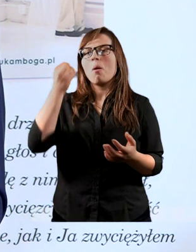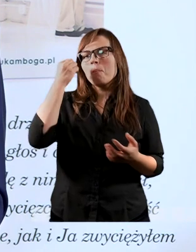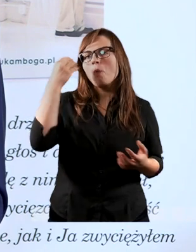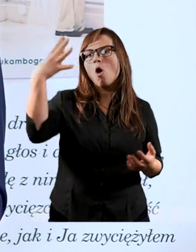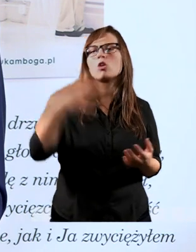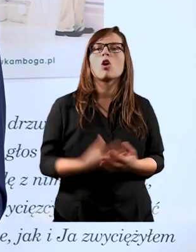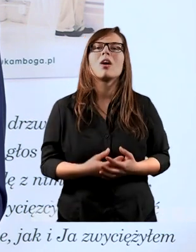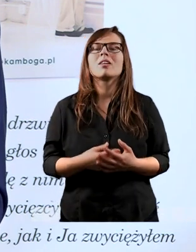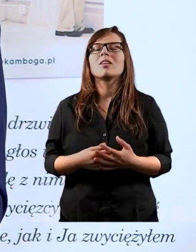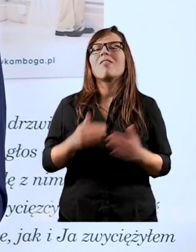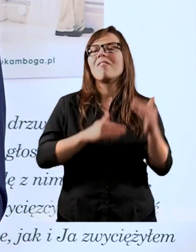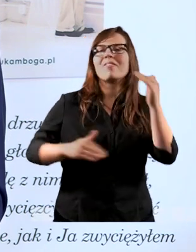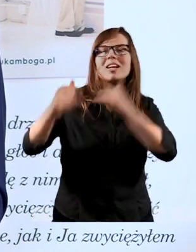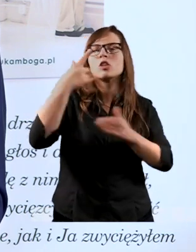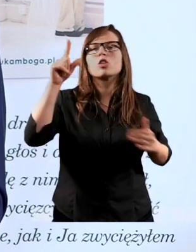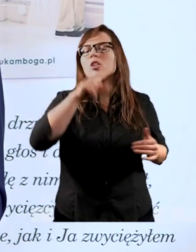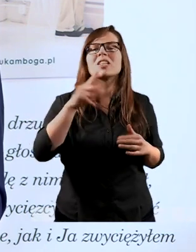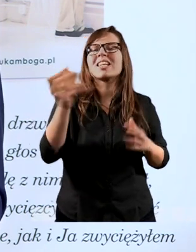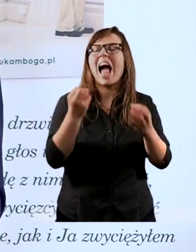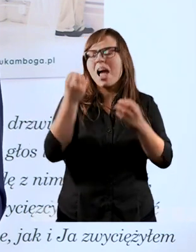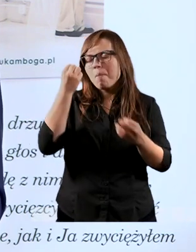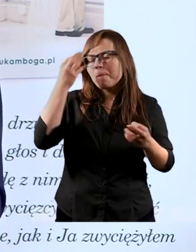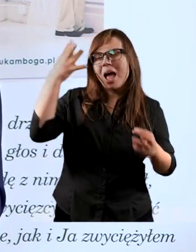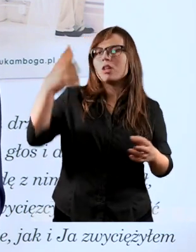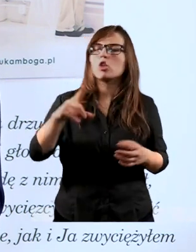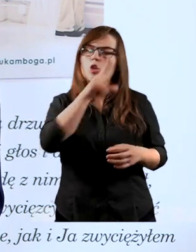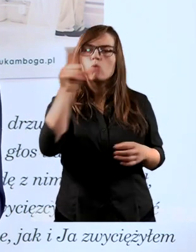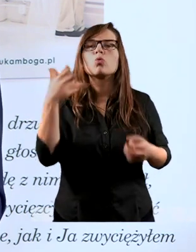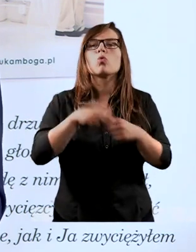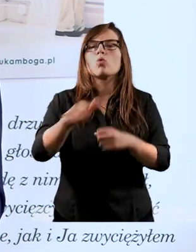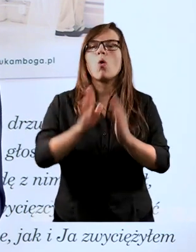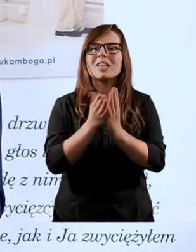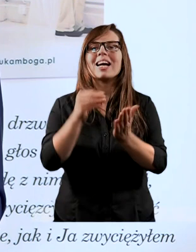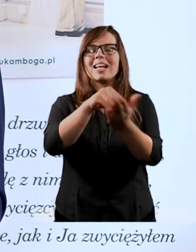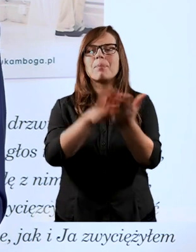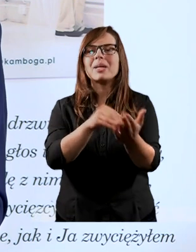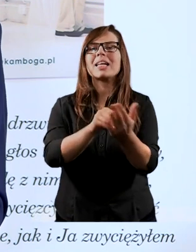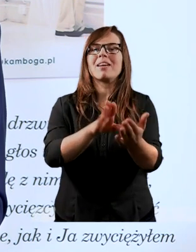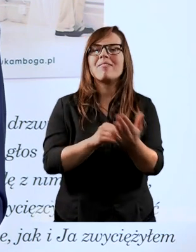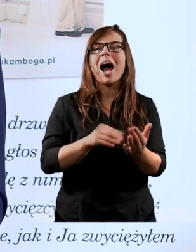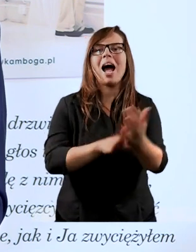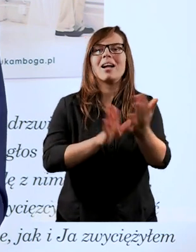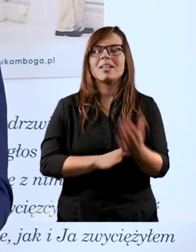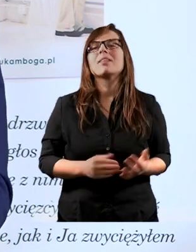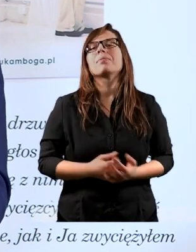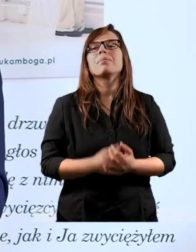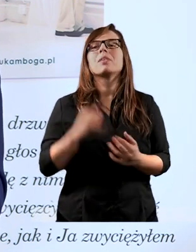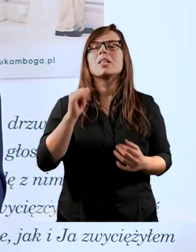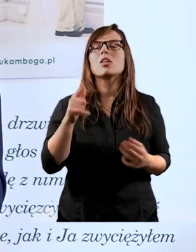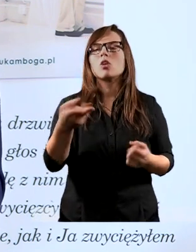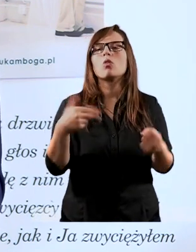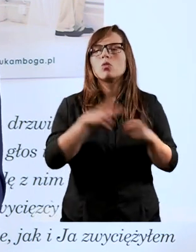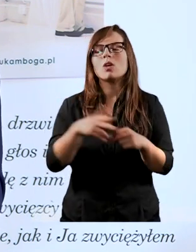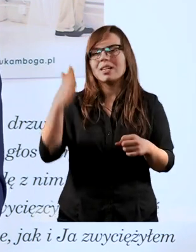mądrość wyższą niż najmędrsi ludzie, którzy tą księgę spisywali. I